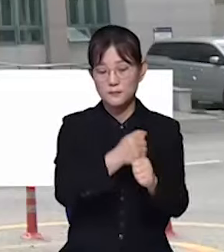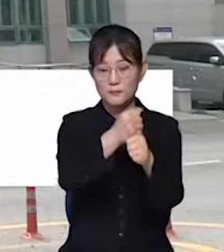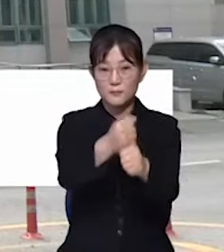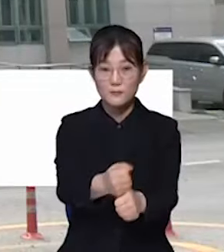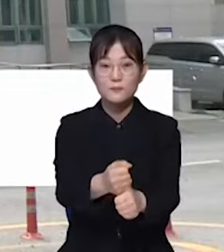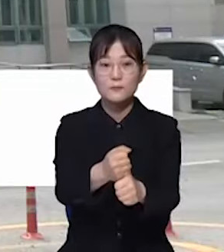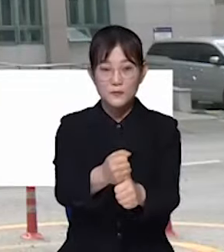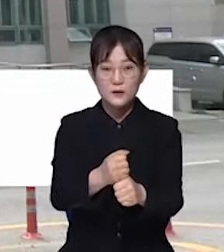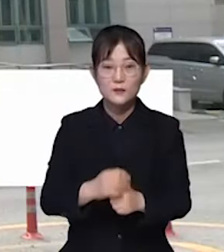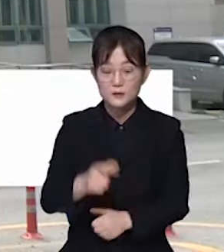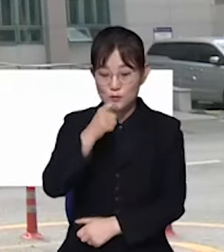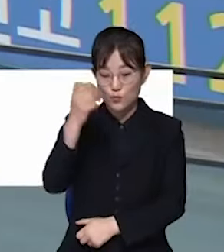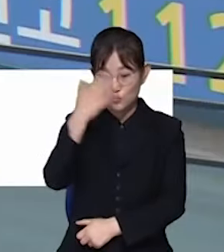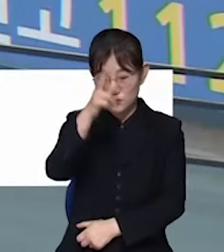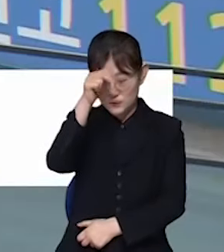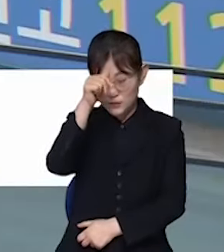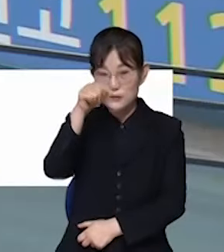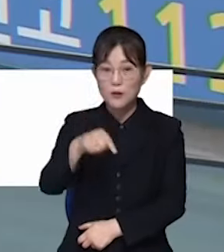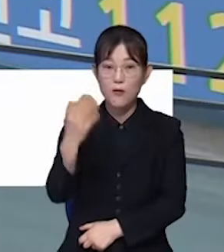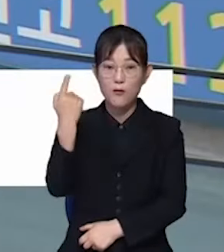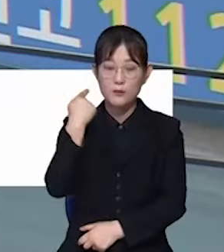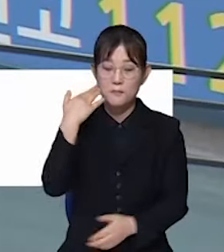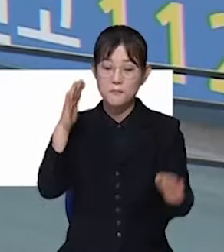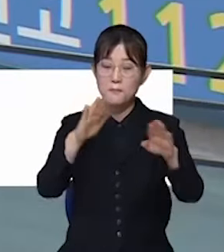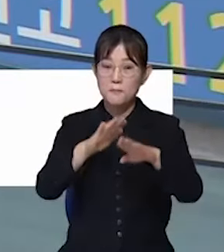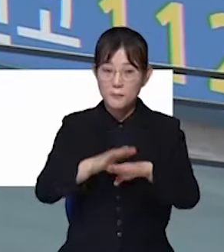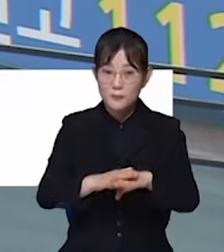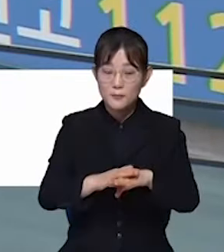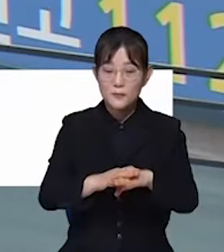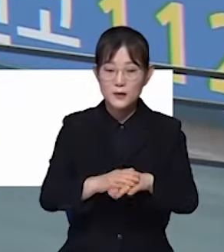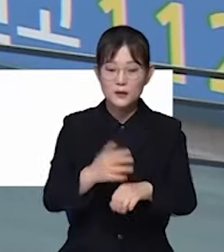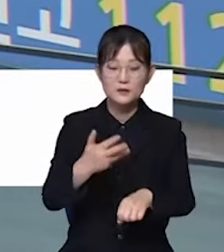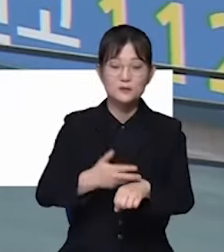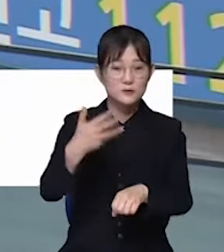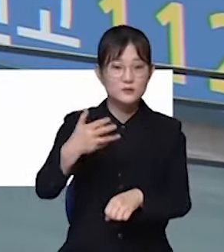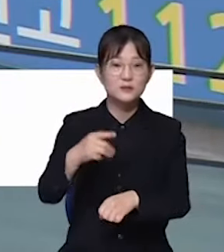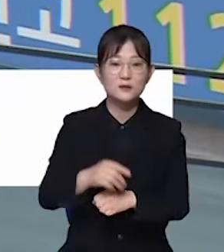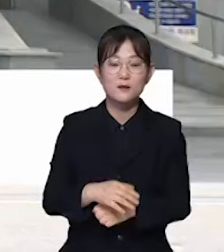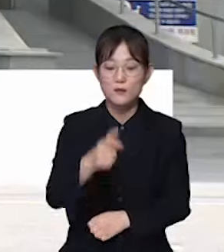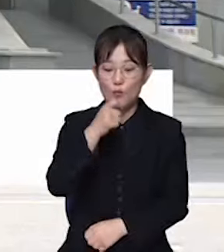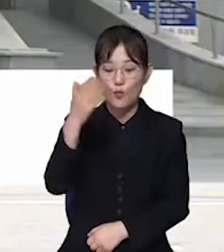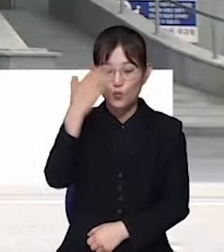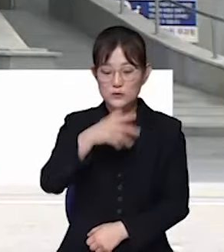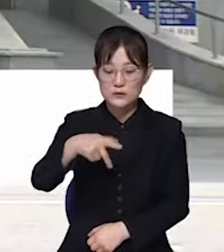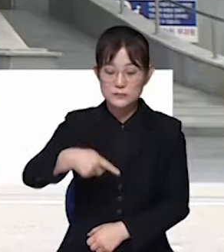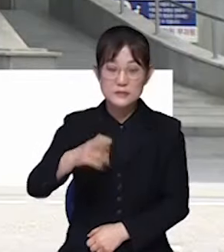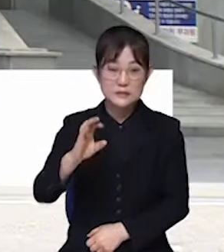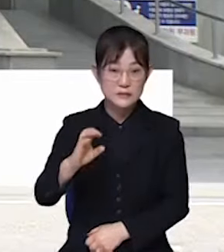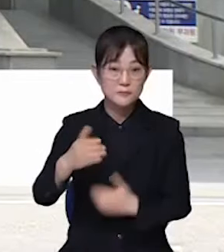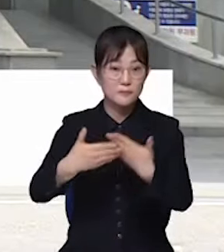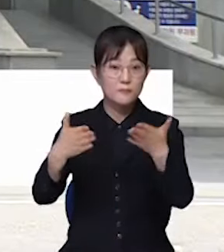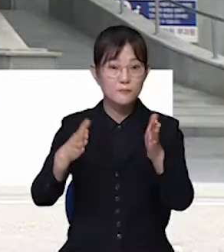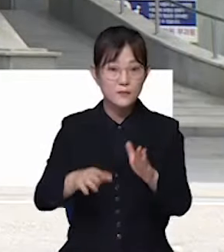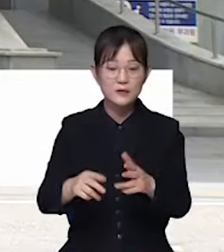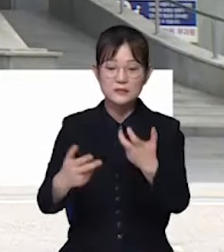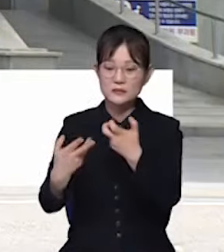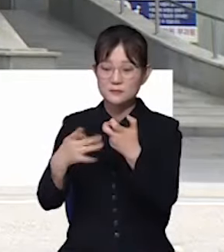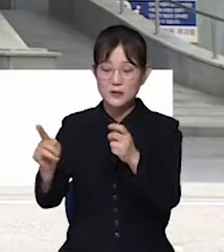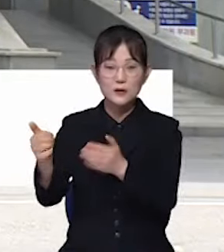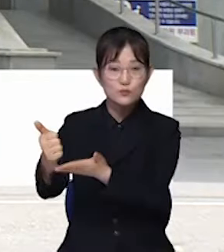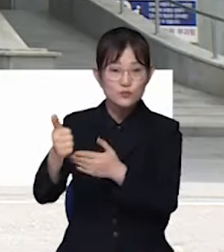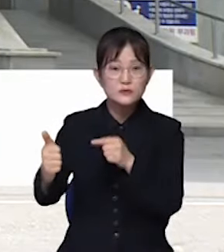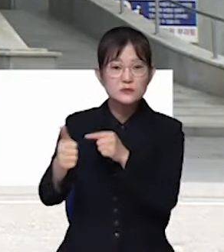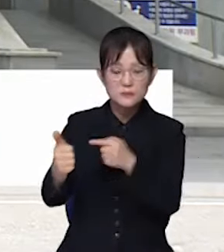검거됐습니다. 여수경찰서는 어젯밤 8시 11분쯤 여수시 봉산동 한 성인 PC방에서 70대